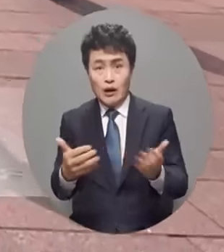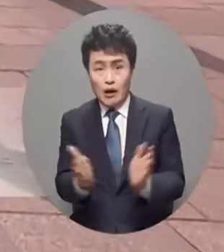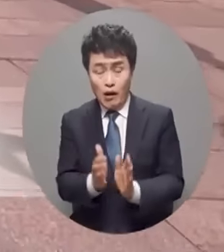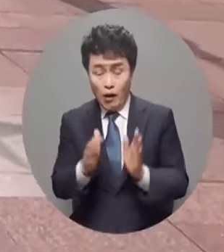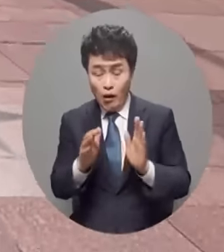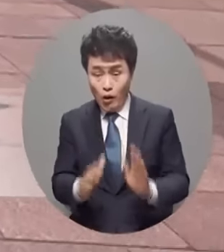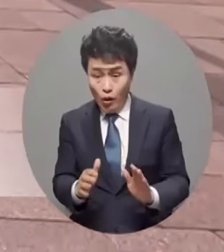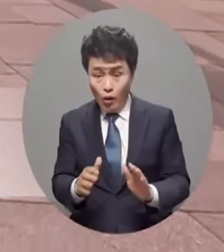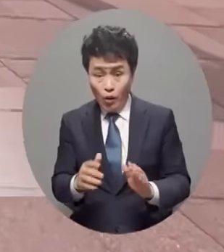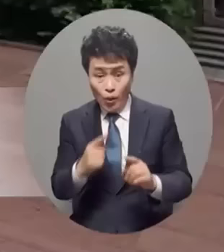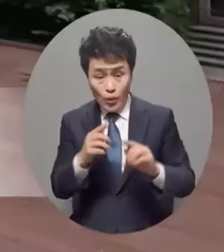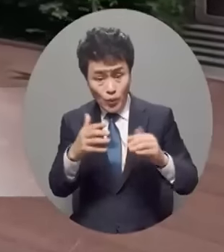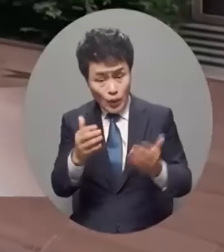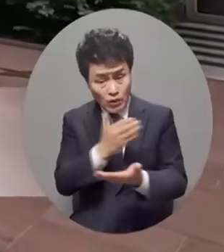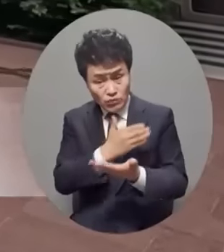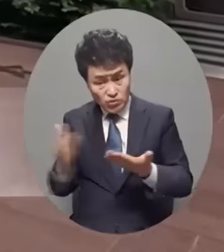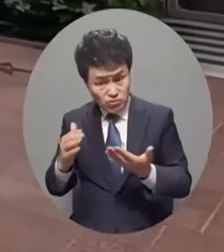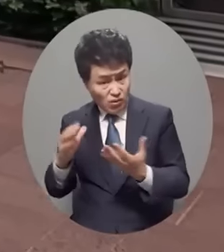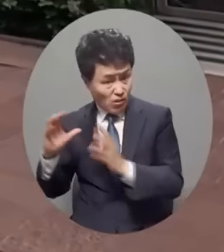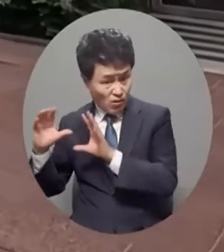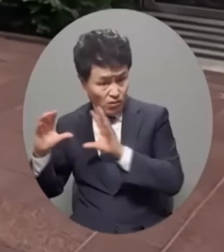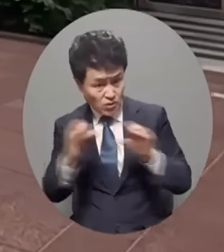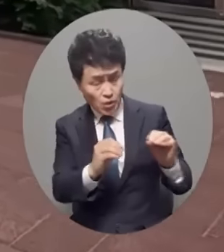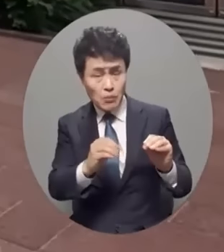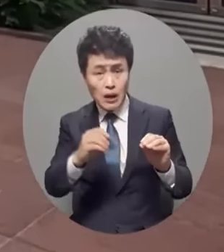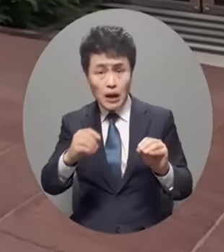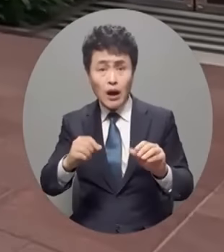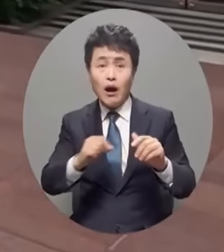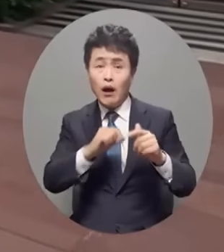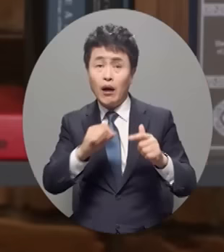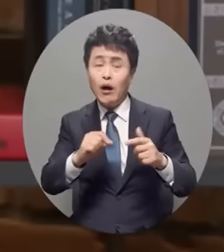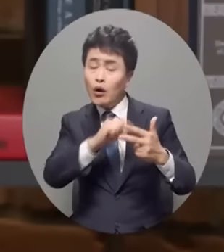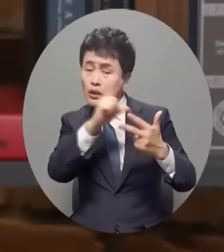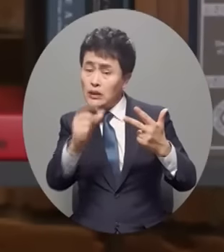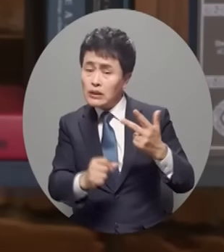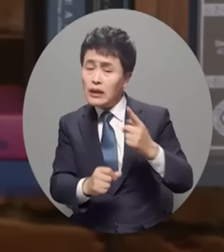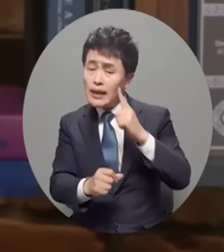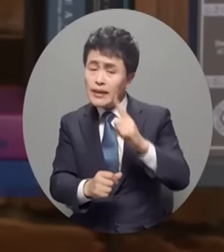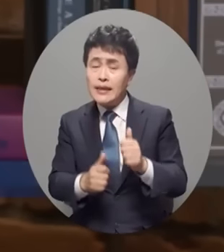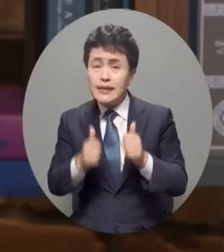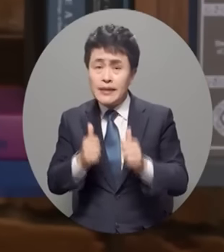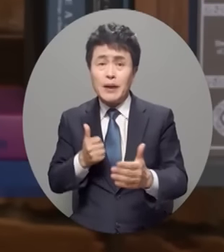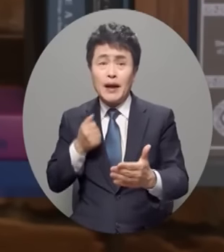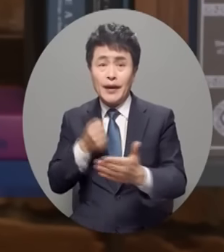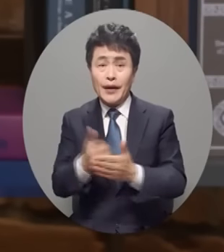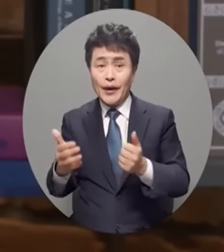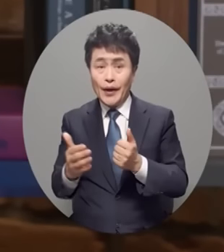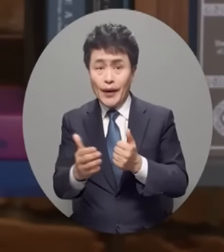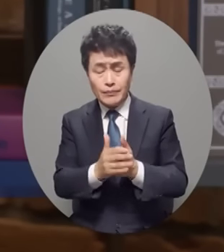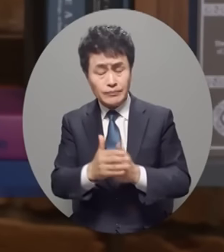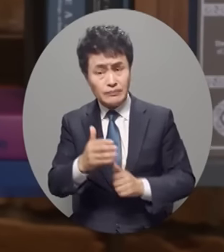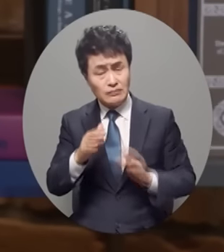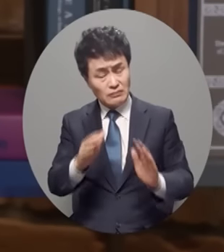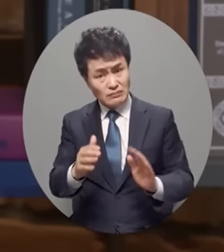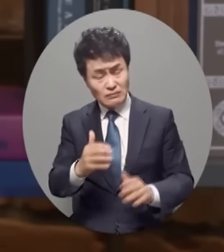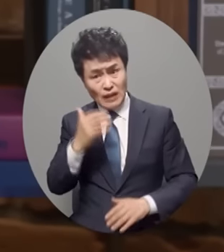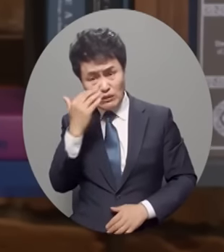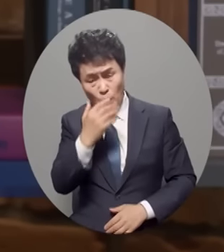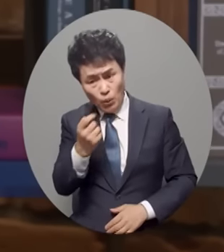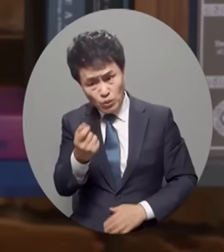출교 처분 취소 소송은 다음 달 1심 판결이 나옵니다. 낯선 것에 대해서 경계하는 마음이 있는 것은 당연하지만